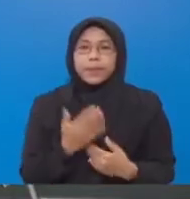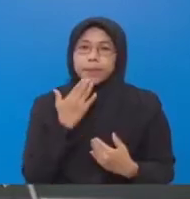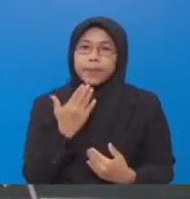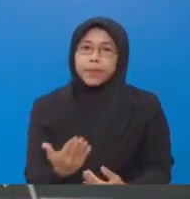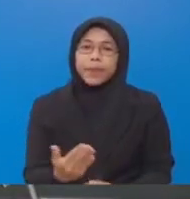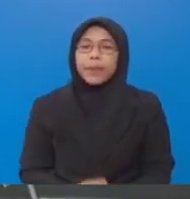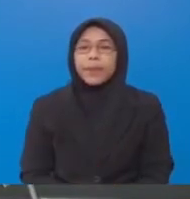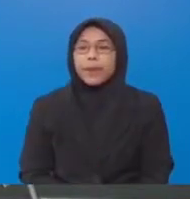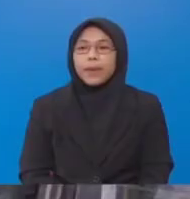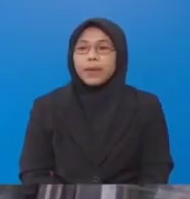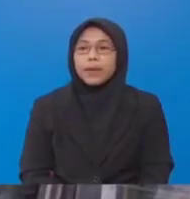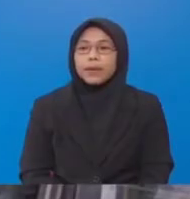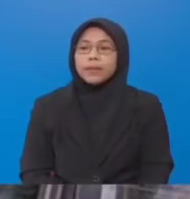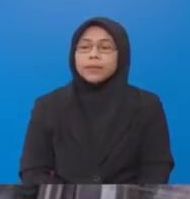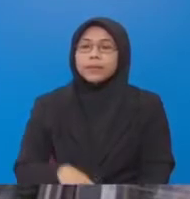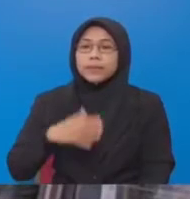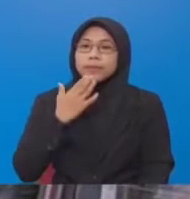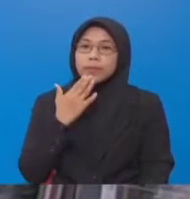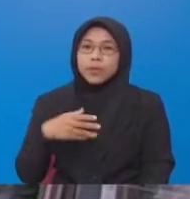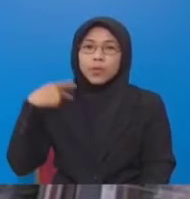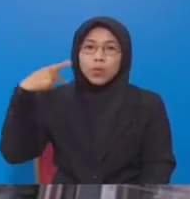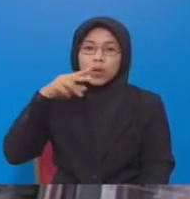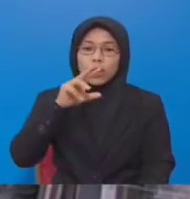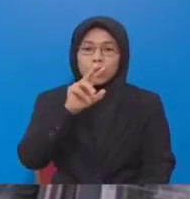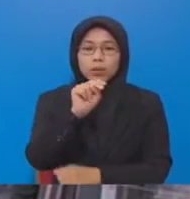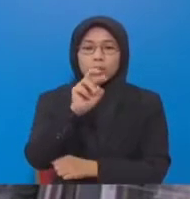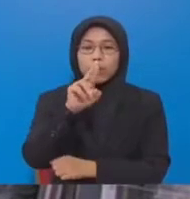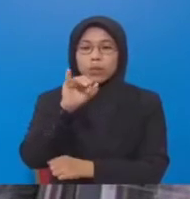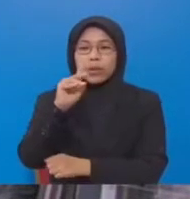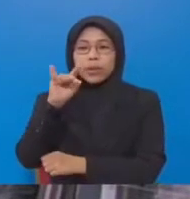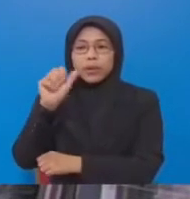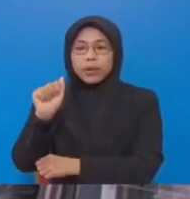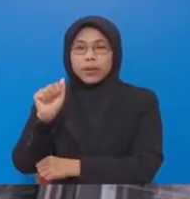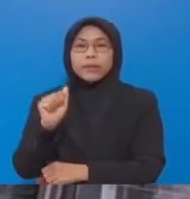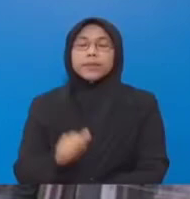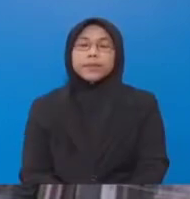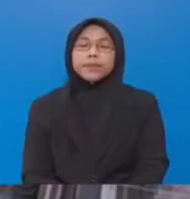lebih Coba kasih Tuan nuridah binti Muhammad Syarif